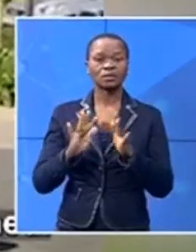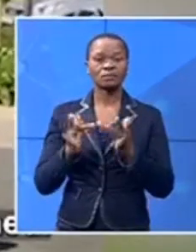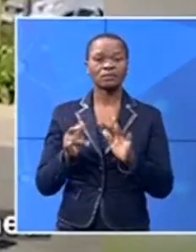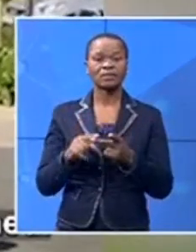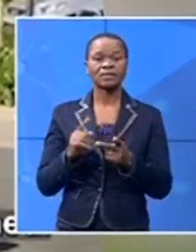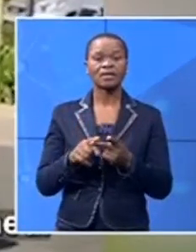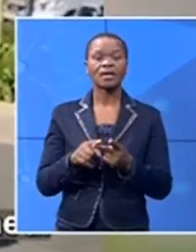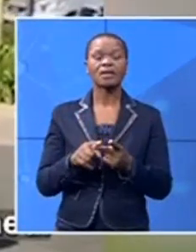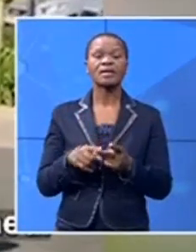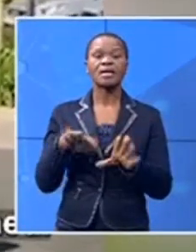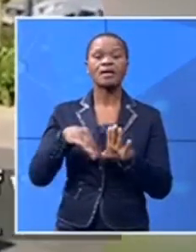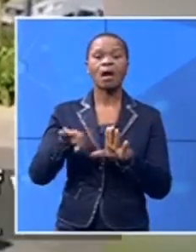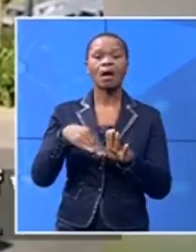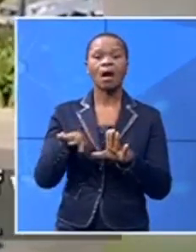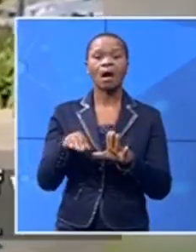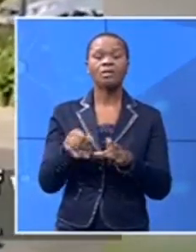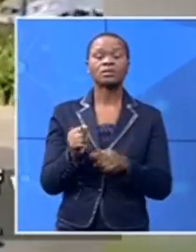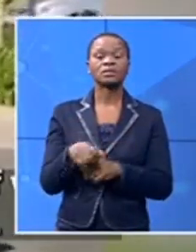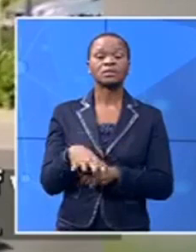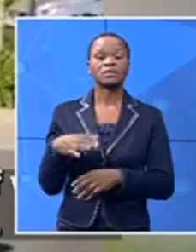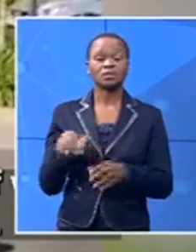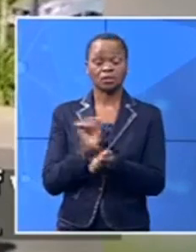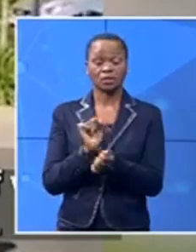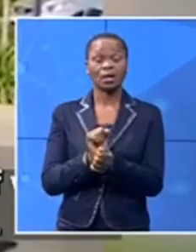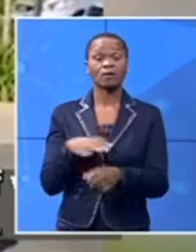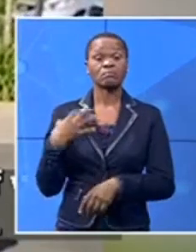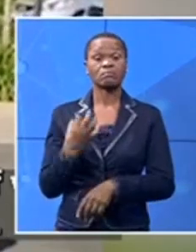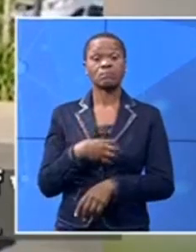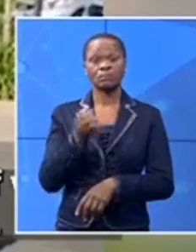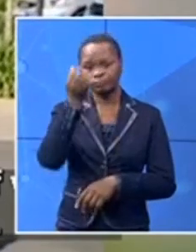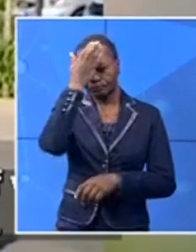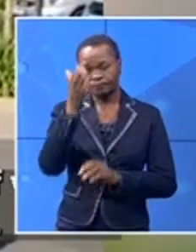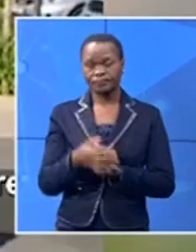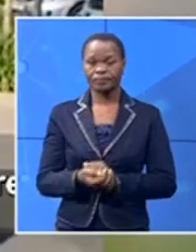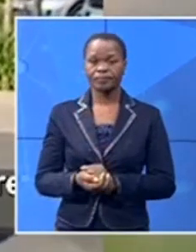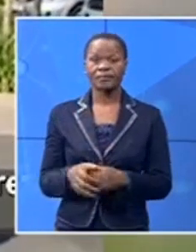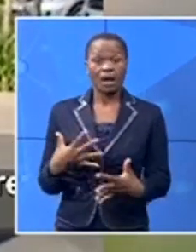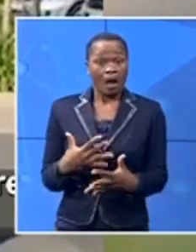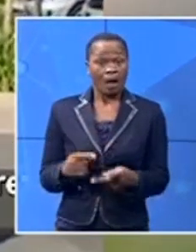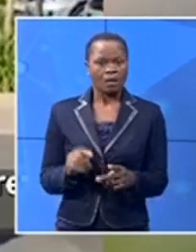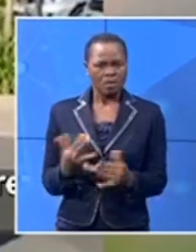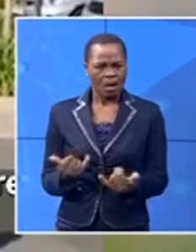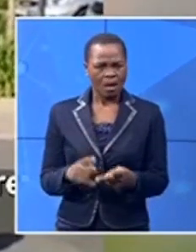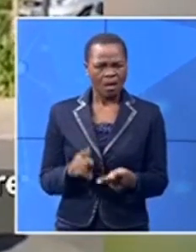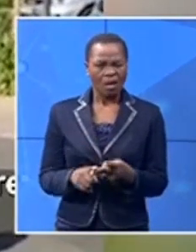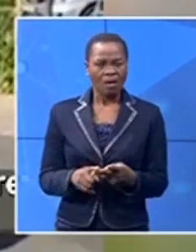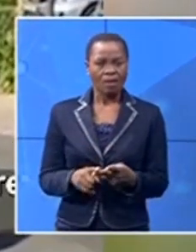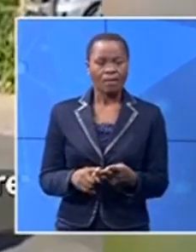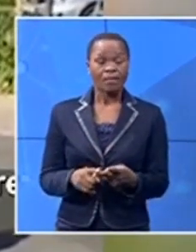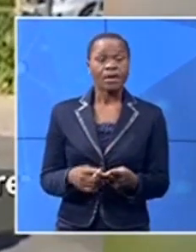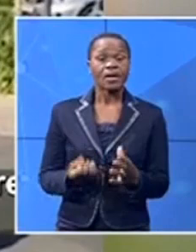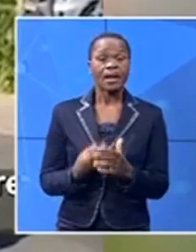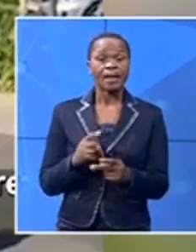wathi akakhutshwe ejele uZuma. Okwenzeka kuleli zwe ngiyayisaba uma ngabe eke umongameli